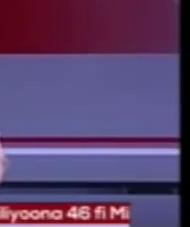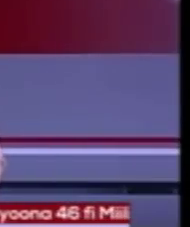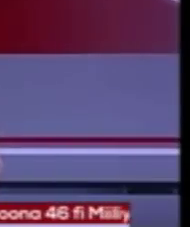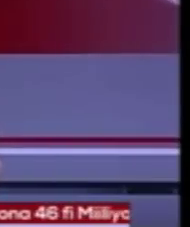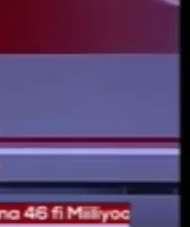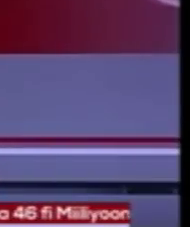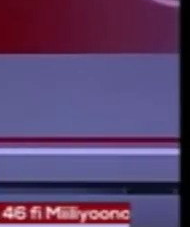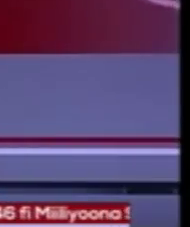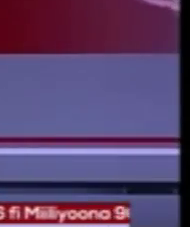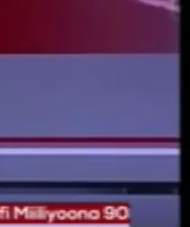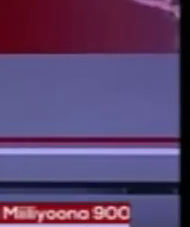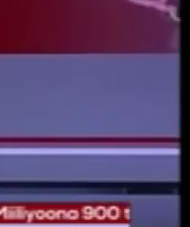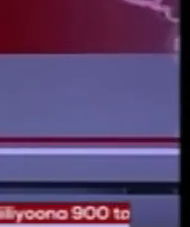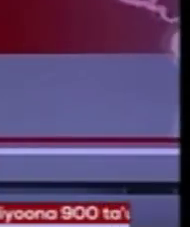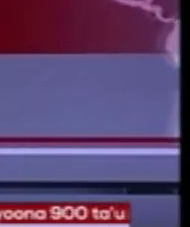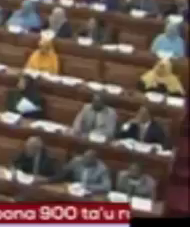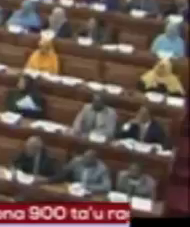Shamsaddiin Huseen gabaasa dabalataa qaba.